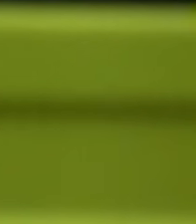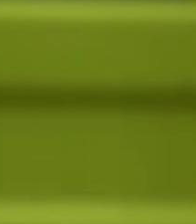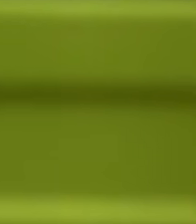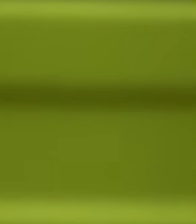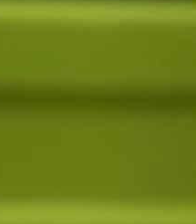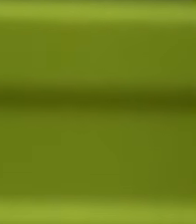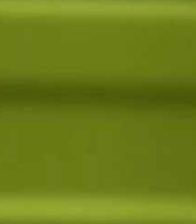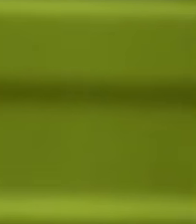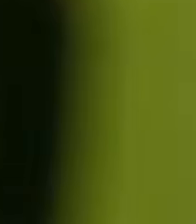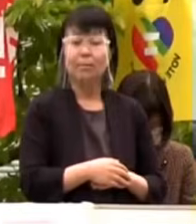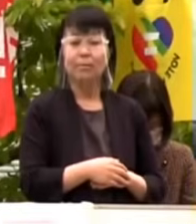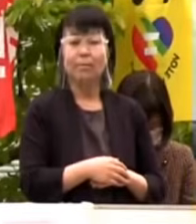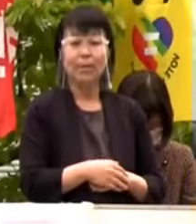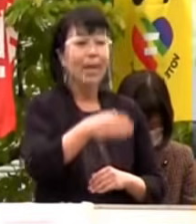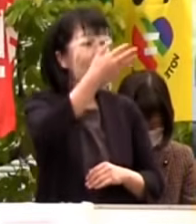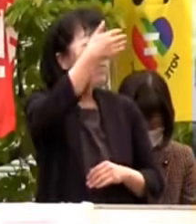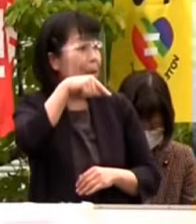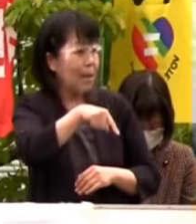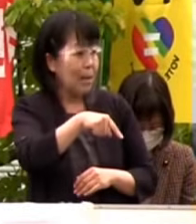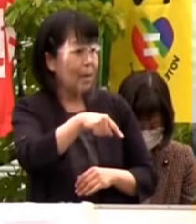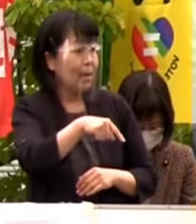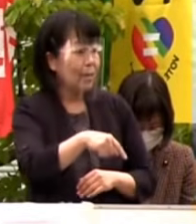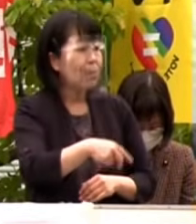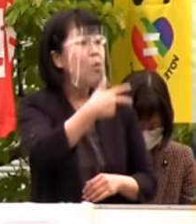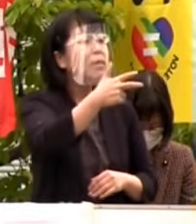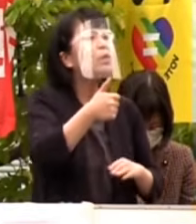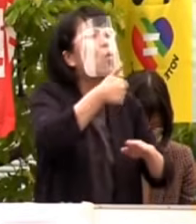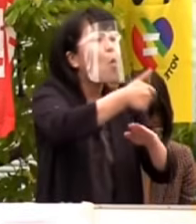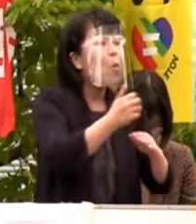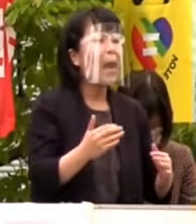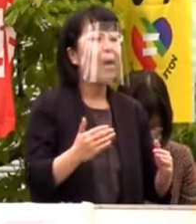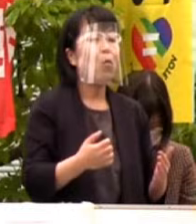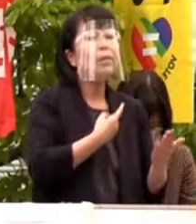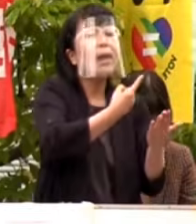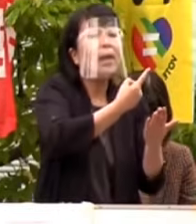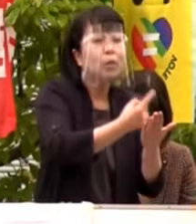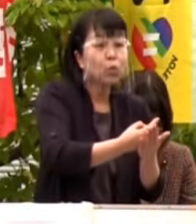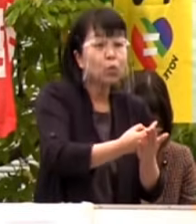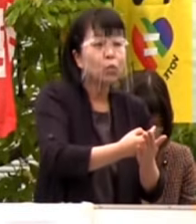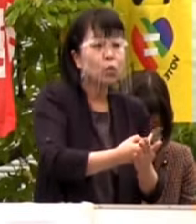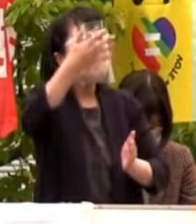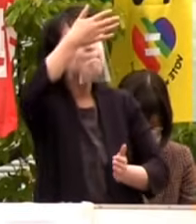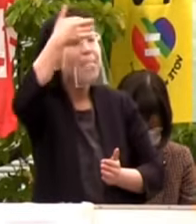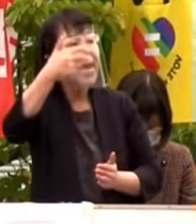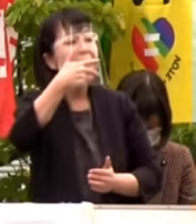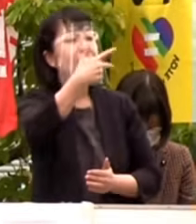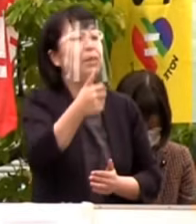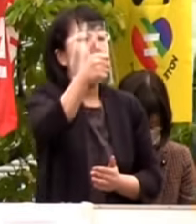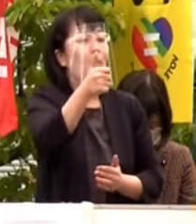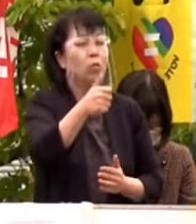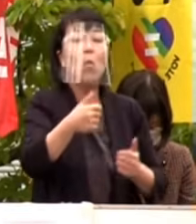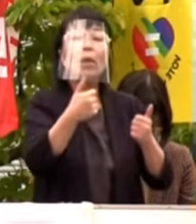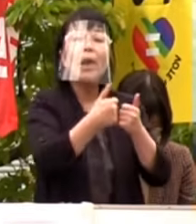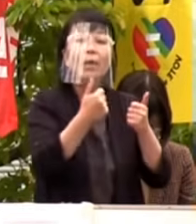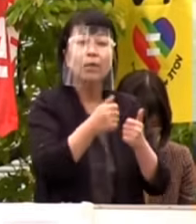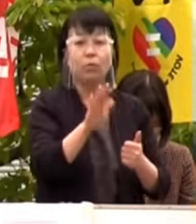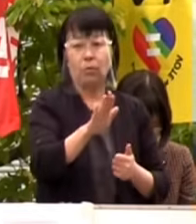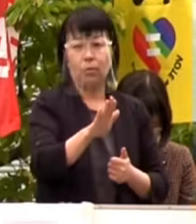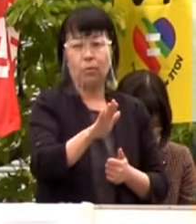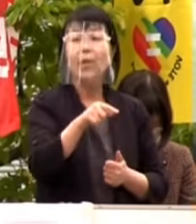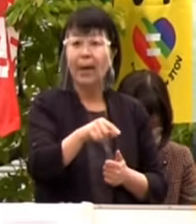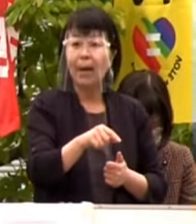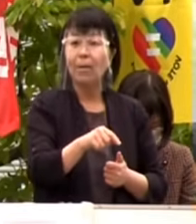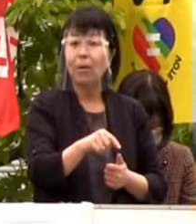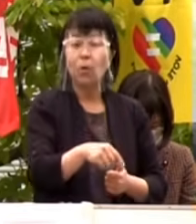カの1400の市長さんが参加する全米市長会議というのがあるんですが、これがアメリカ政府に対